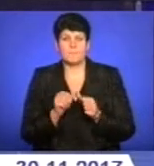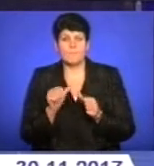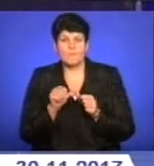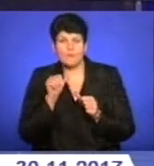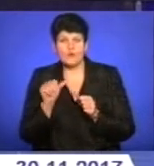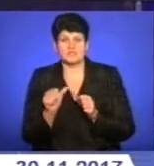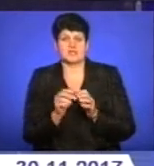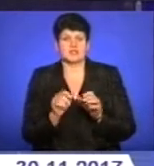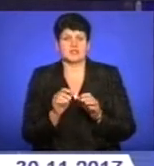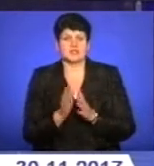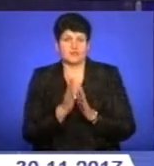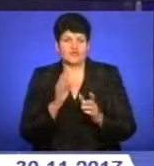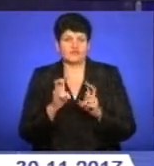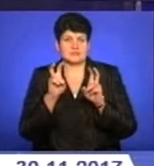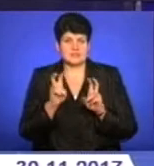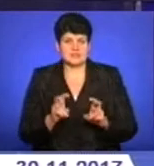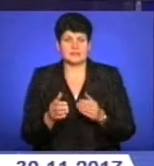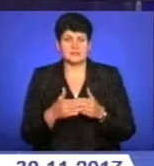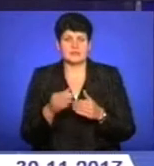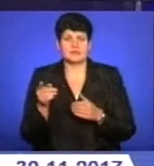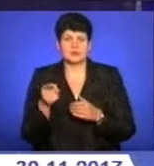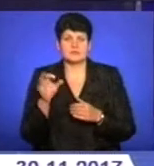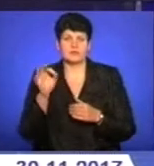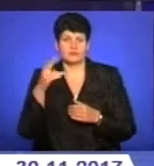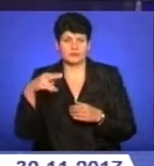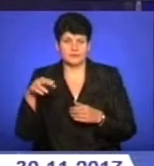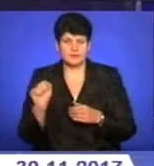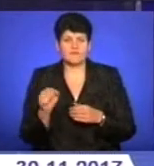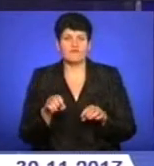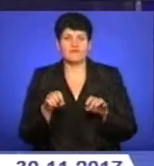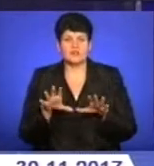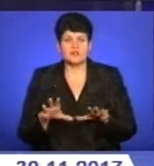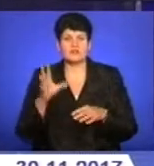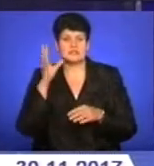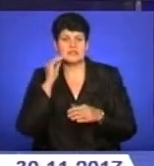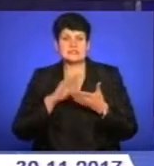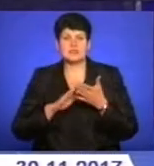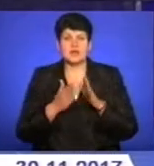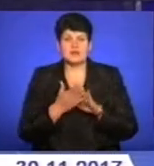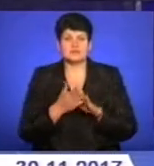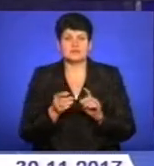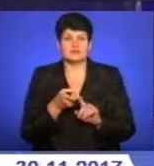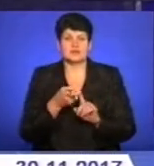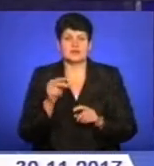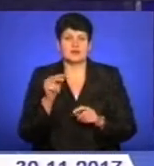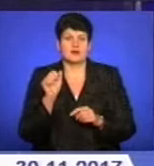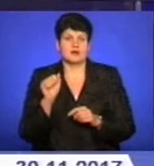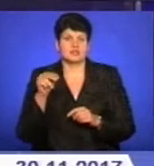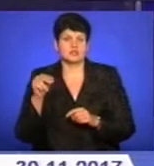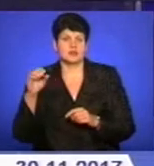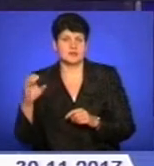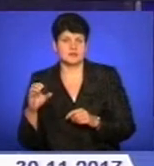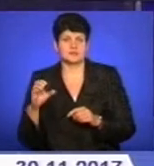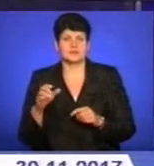надзвичайної протиепізоотичної комісії при Тернопільській облдержадміністрації вирішили вважати ситуацію щодо АЧС в урочищі під горою на